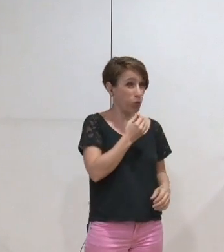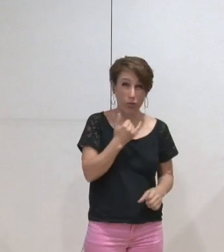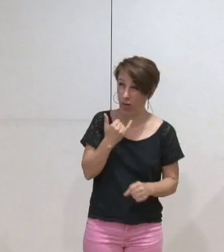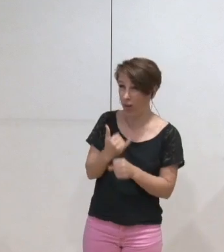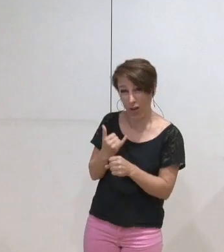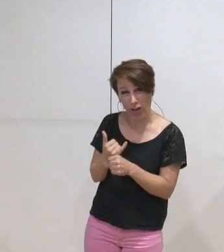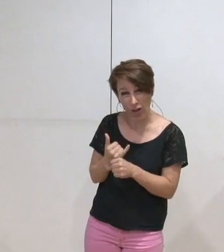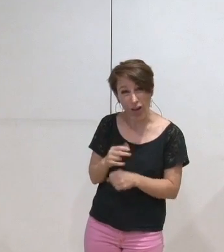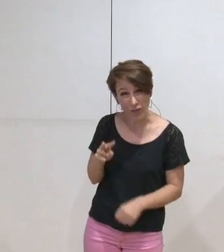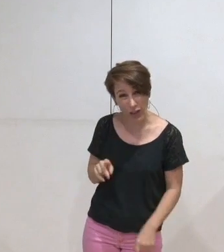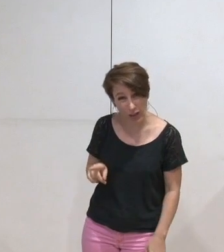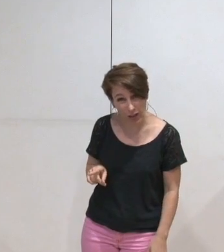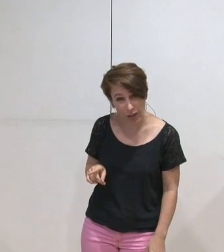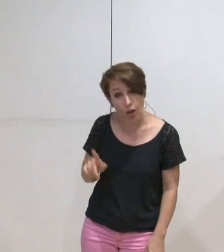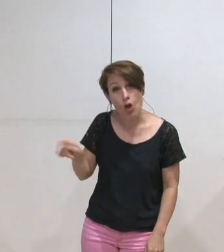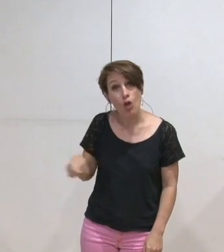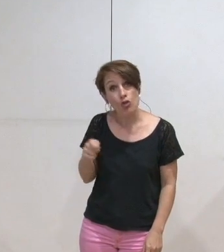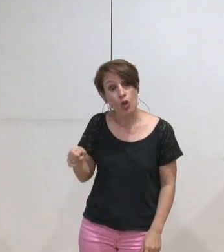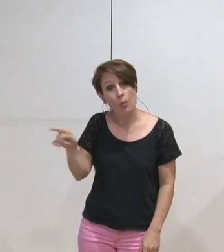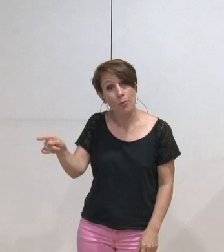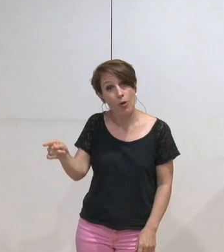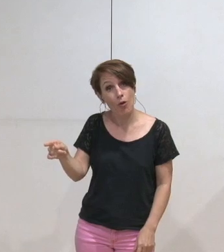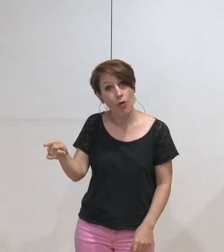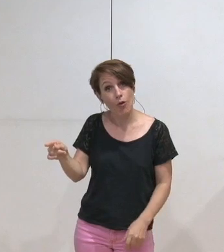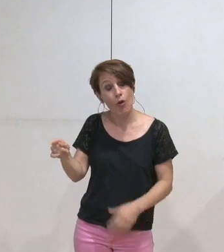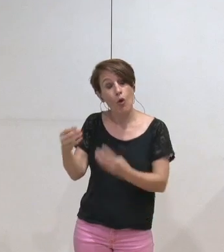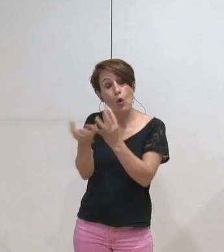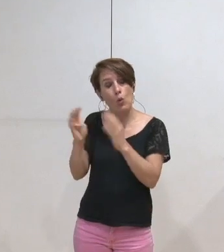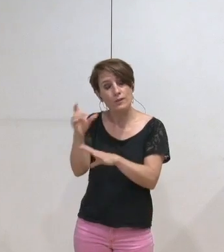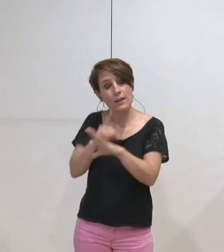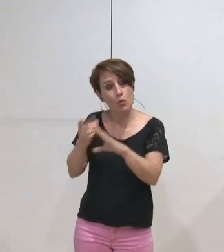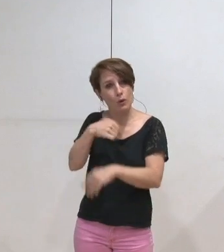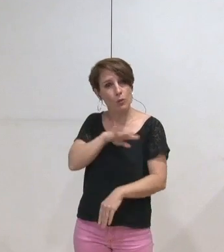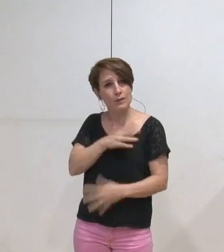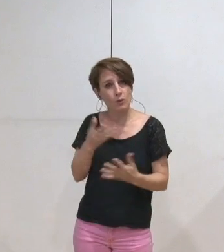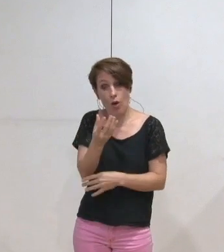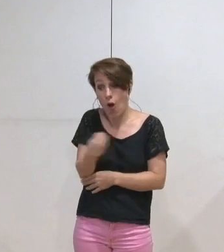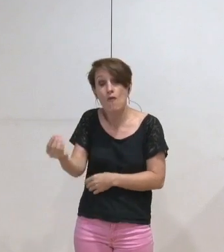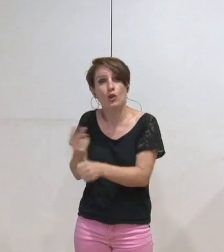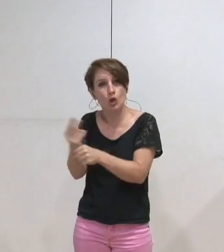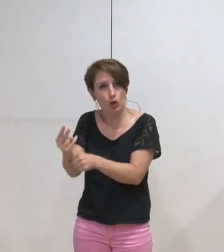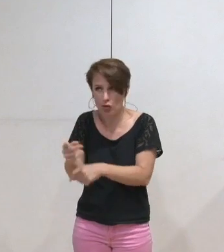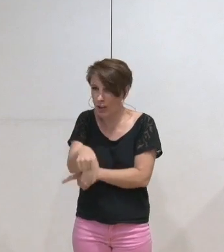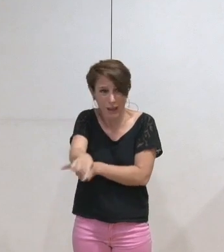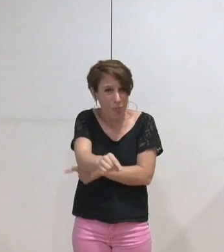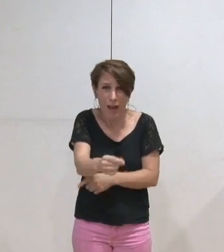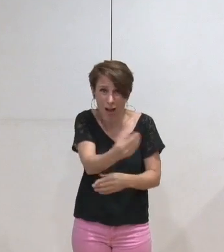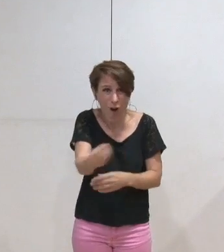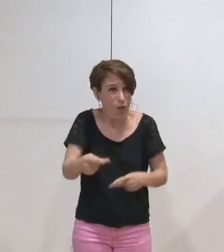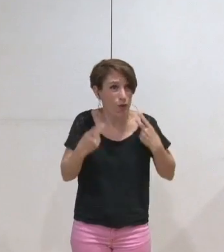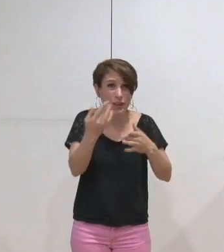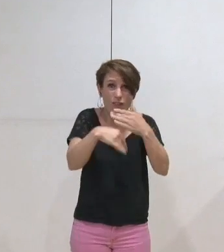départemental doit s'occuper de l'enfance en danger l'enfance est en danger lorsqu'elle vit à